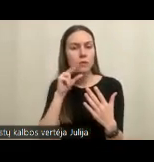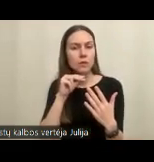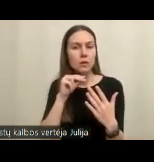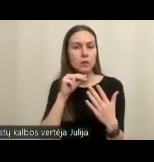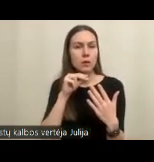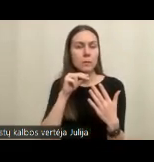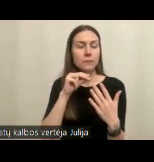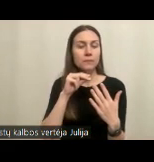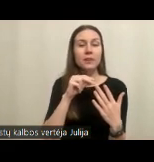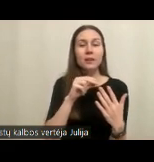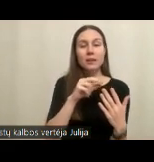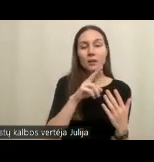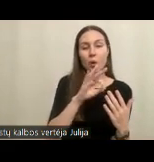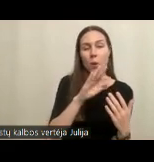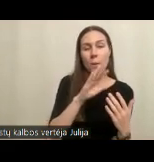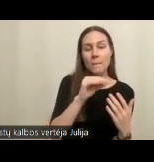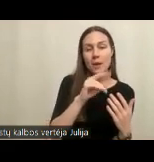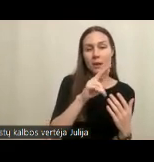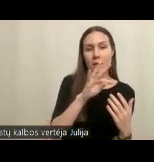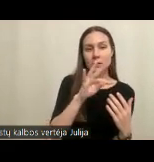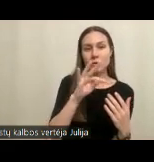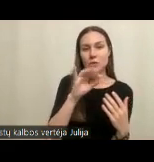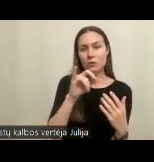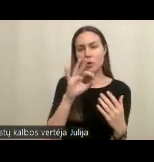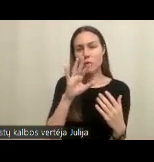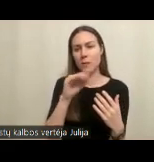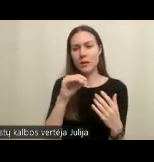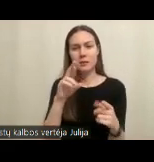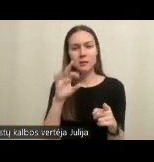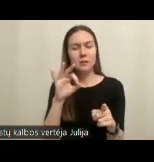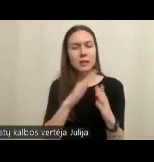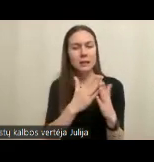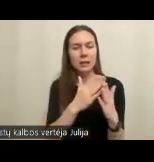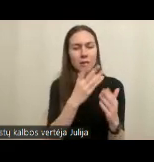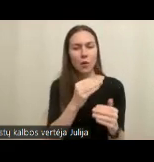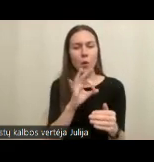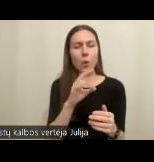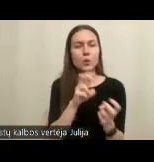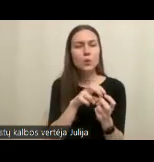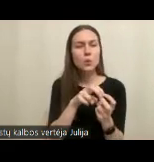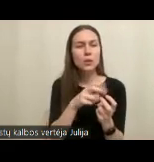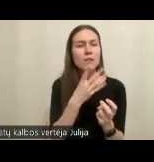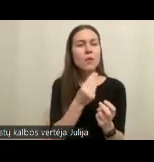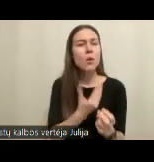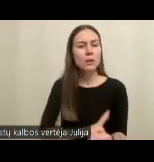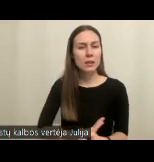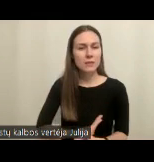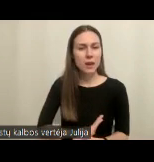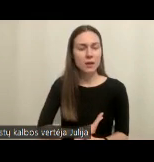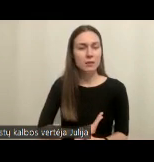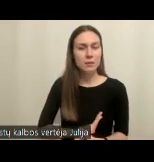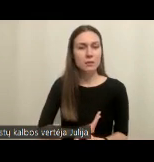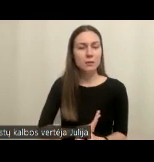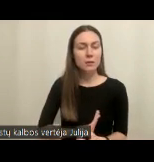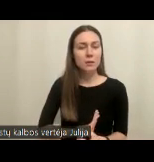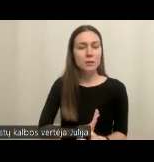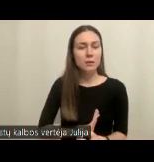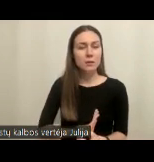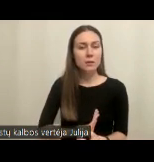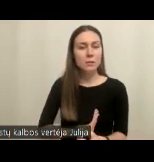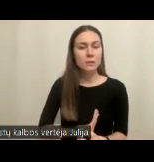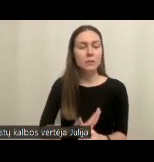Roberto Joviso knyga apie žiurkių gyvenimą, apie tai,